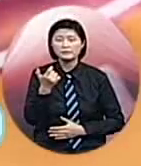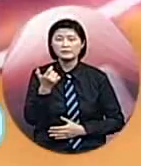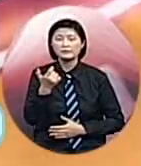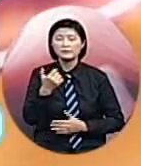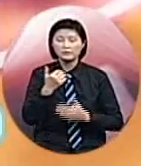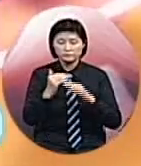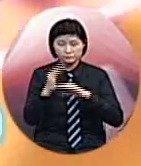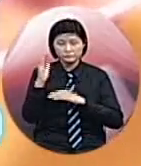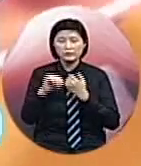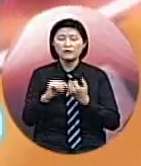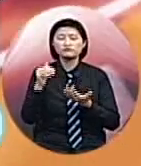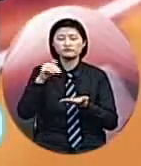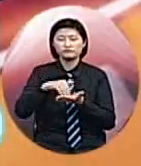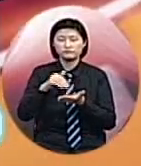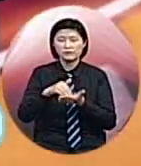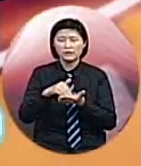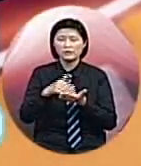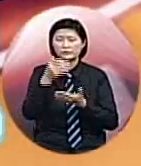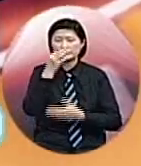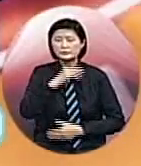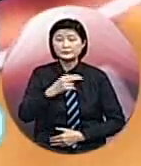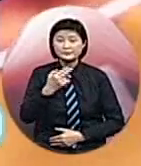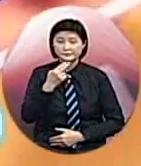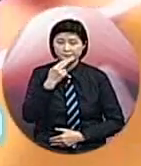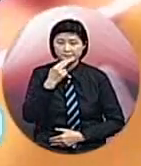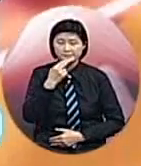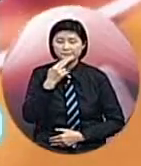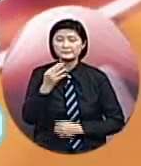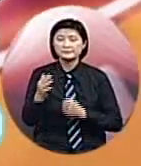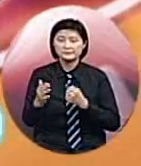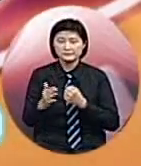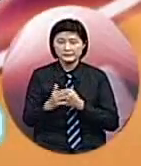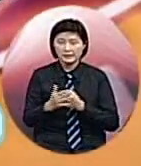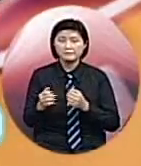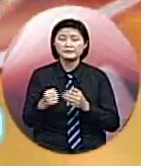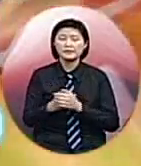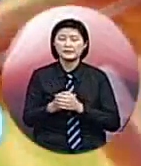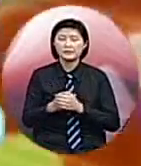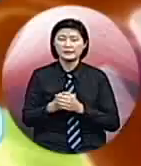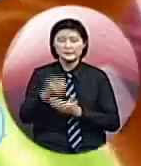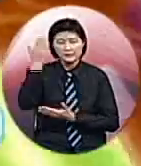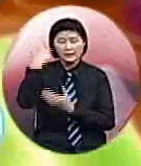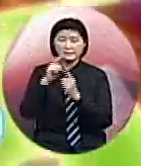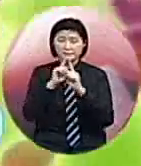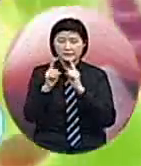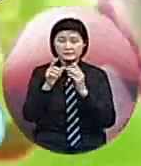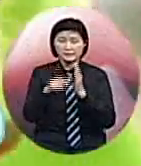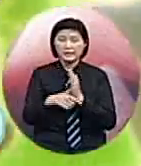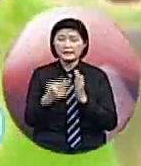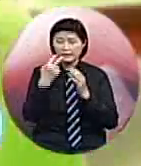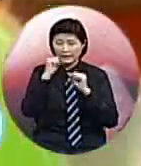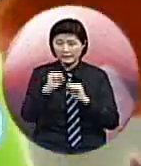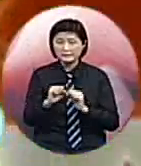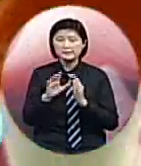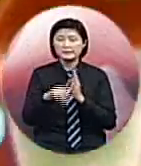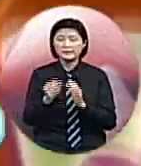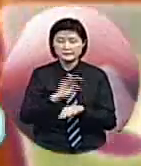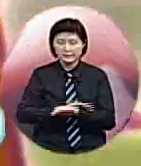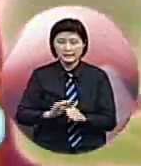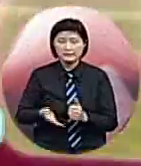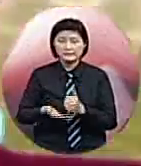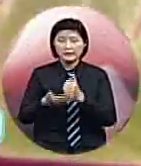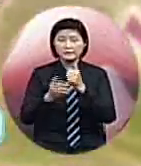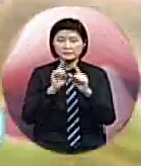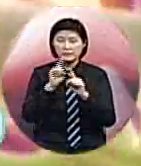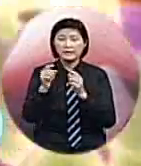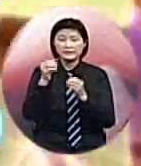데 소용도 없고 네. 예. 우리 시에도 시조에도 있다시피 부모님 살아신 채 섬기란 다